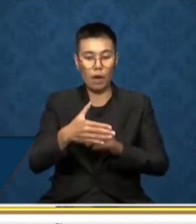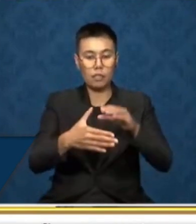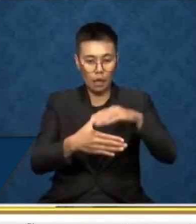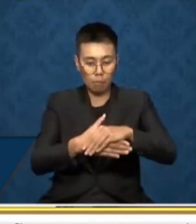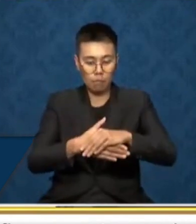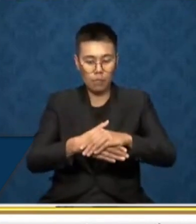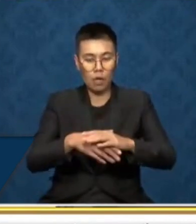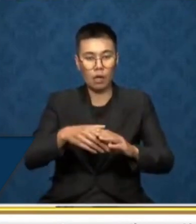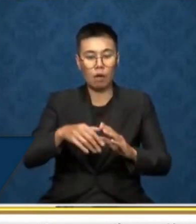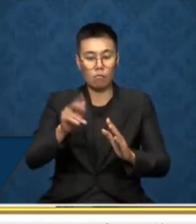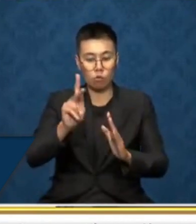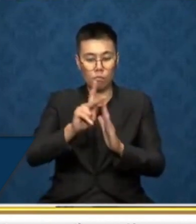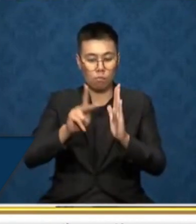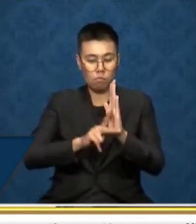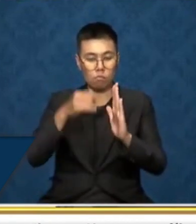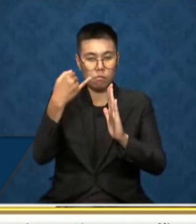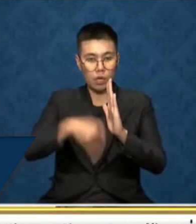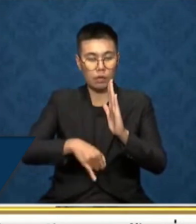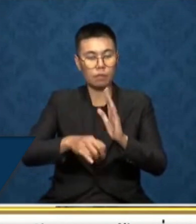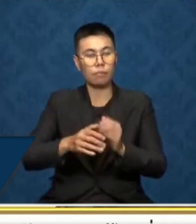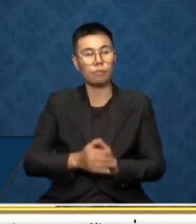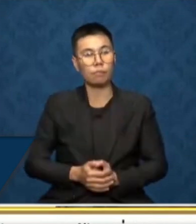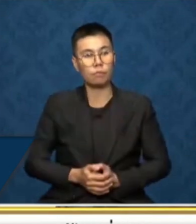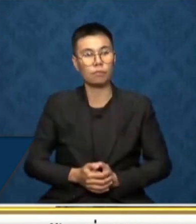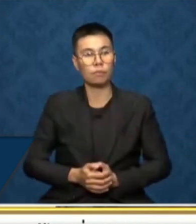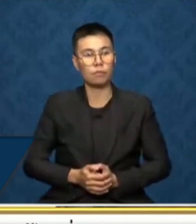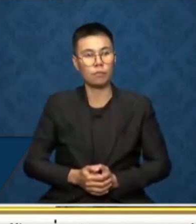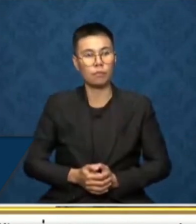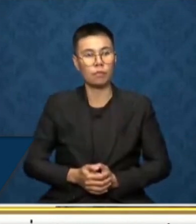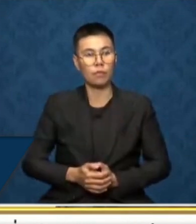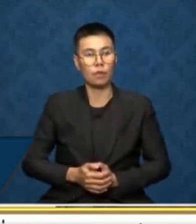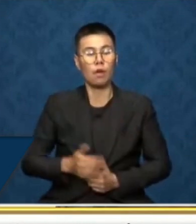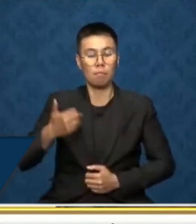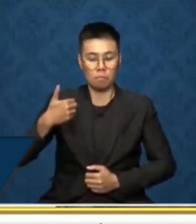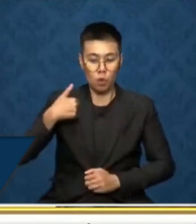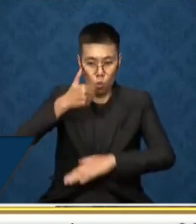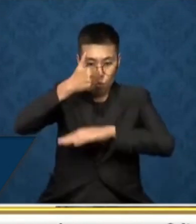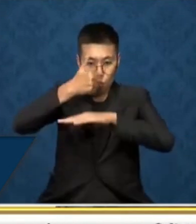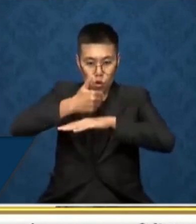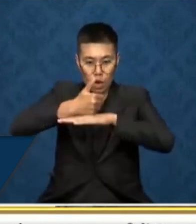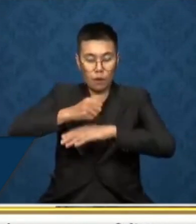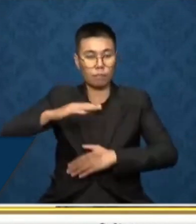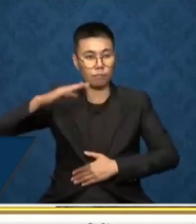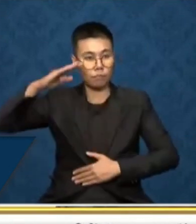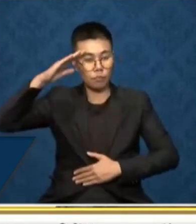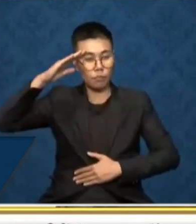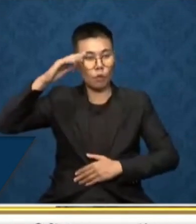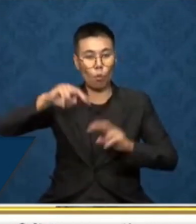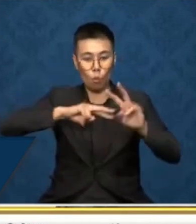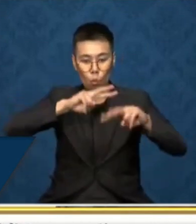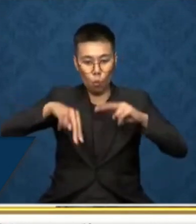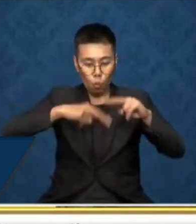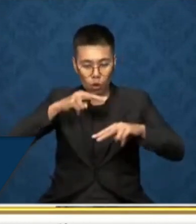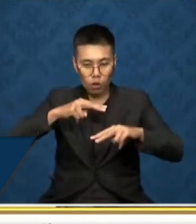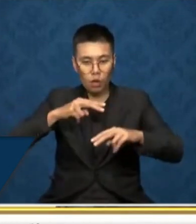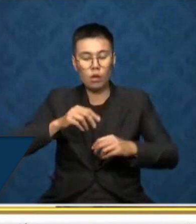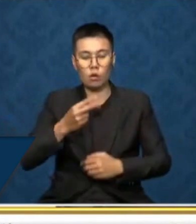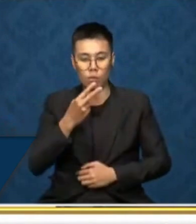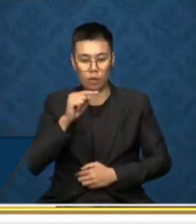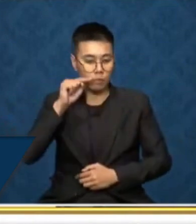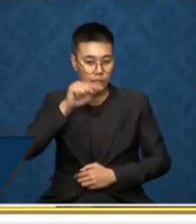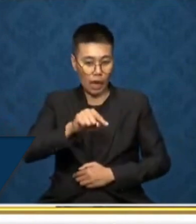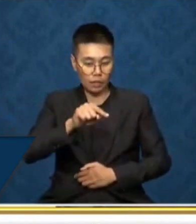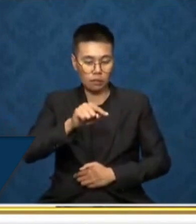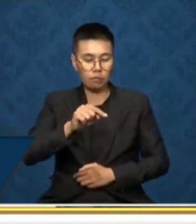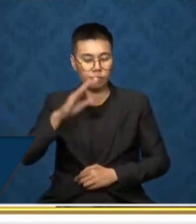ว่าสปมผ.นะครับที่มีผบ.ทร.นะครับเป็นผู้ควบคุมที่เป็นคำสั่งทางทหารเป็น